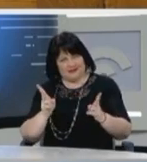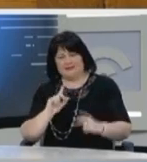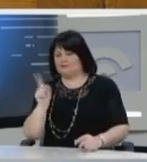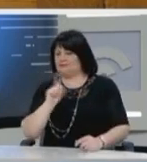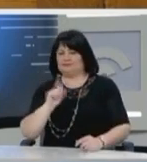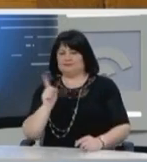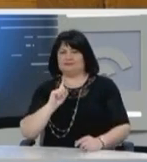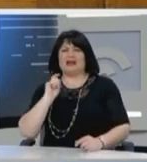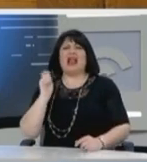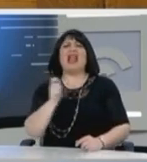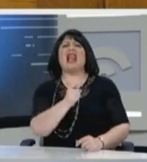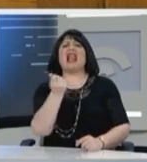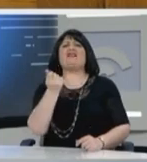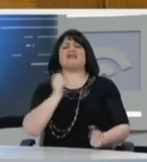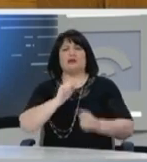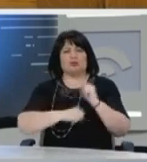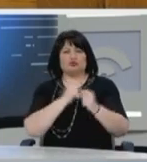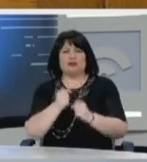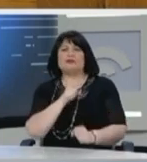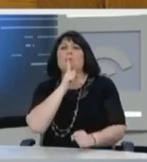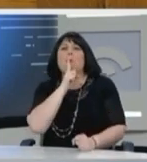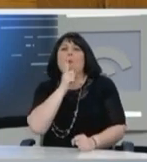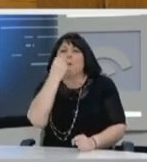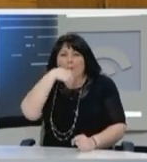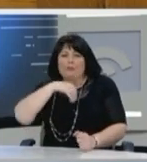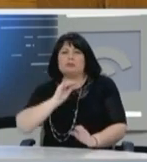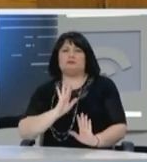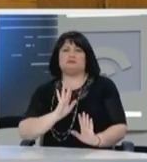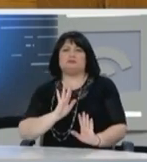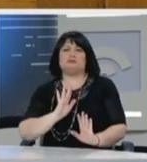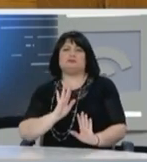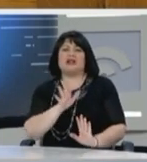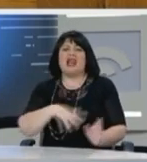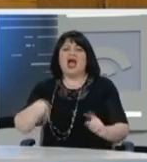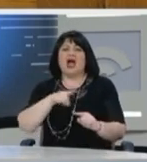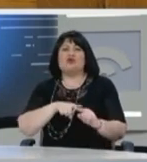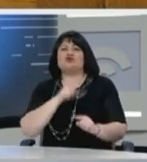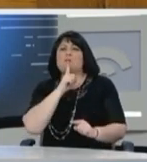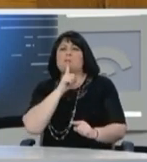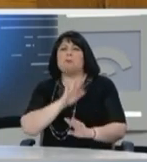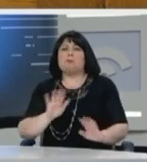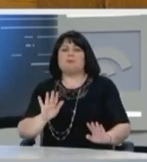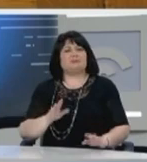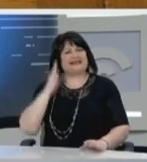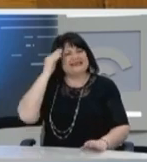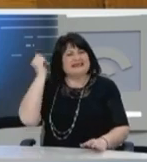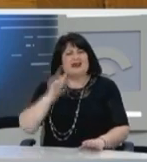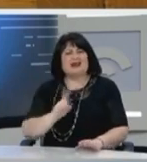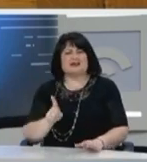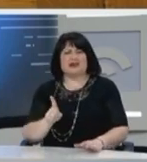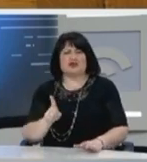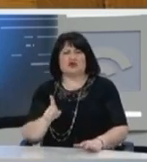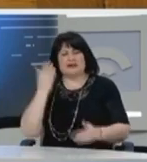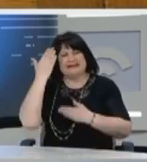Πολεμάτε μοιράζοντας λεφτά να καταπιεί ο λαός αυτό που συνέβη. Ξεχάστε το.